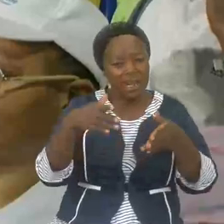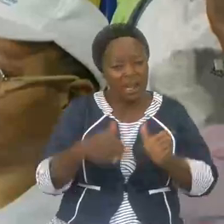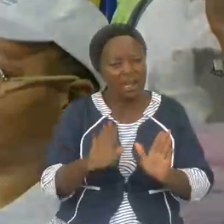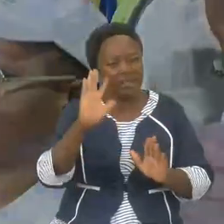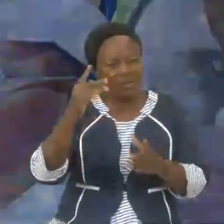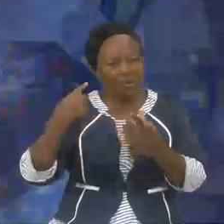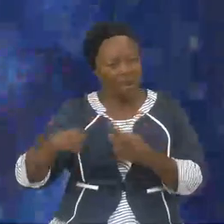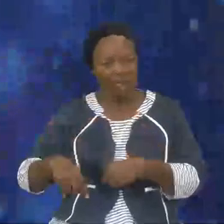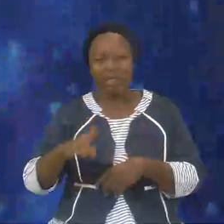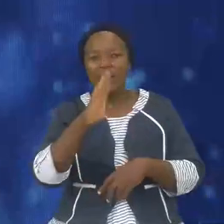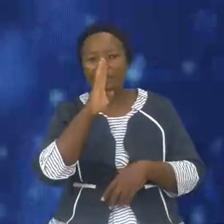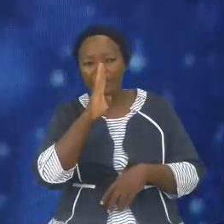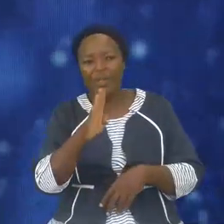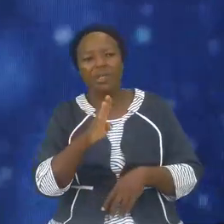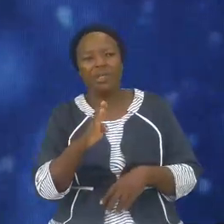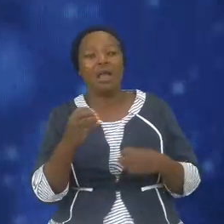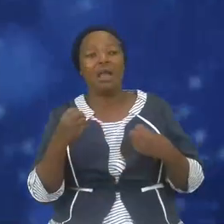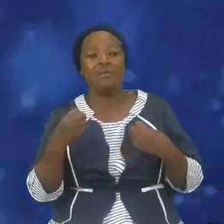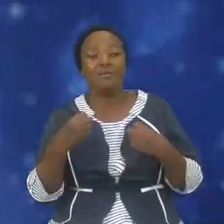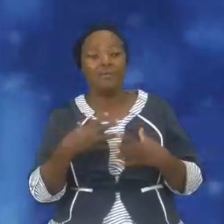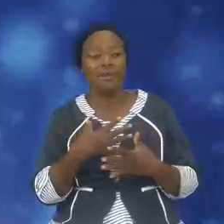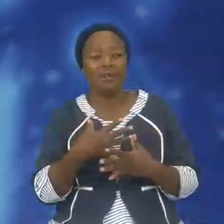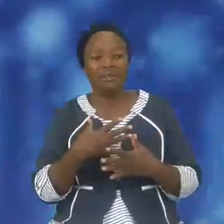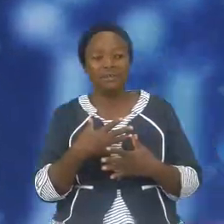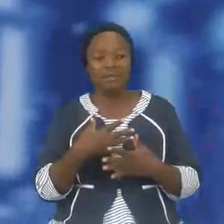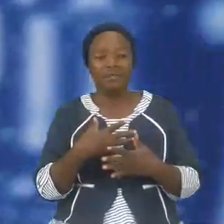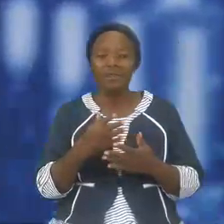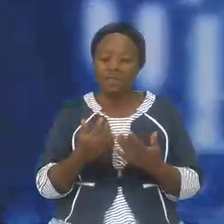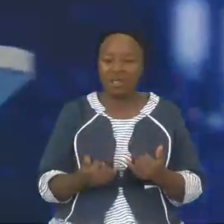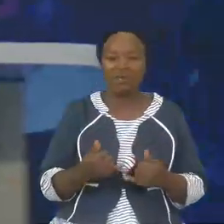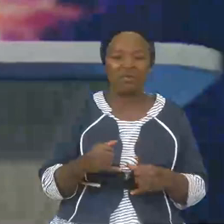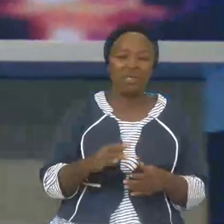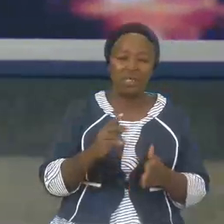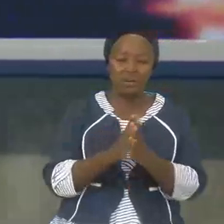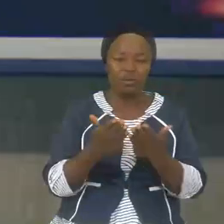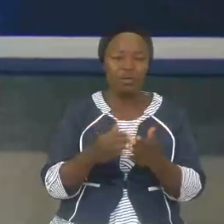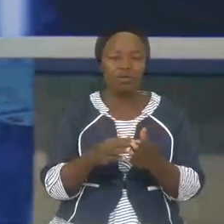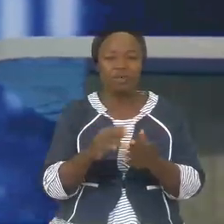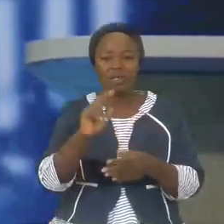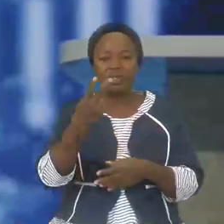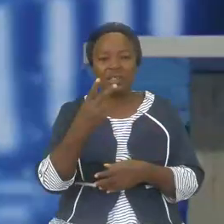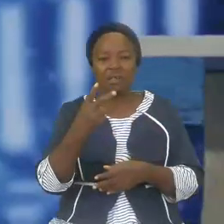Que votre cœur ne se trouble point et ne s'alarme point.